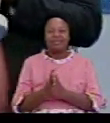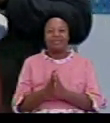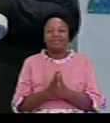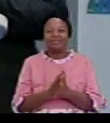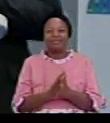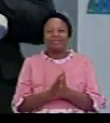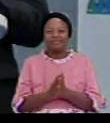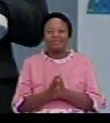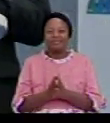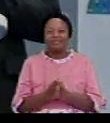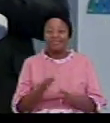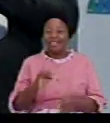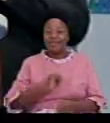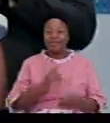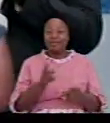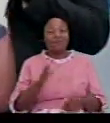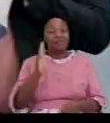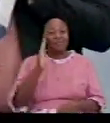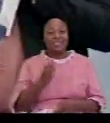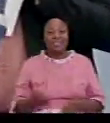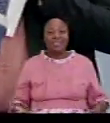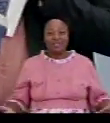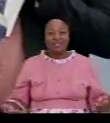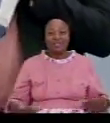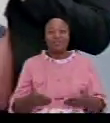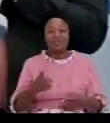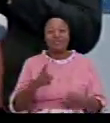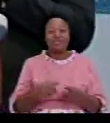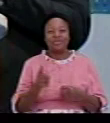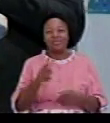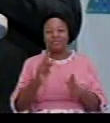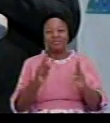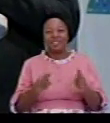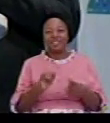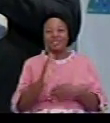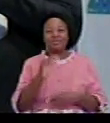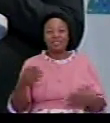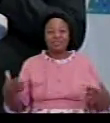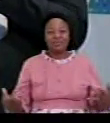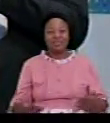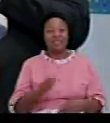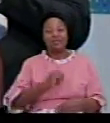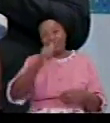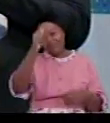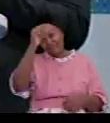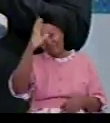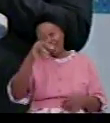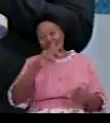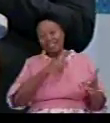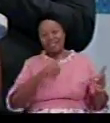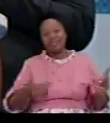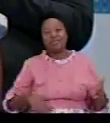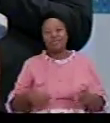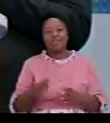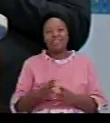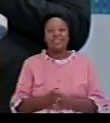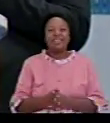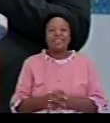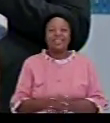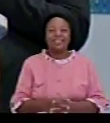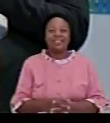I will introduce to you the person who will introduce our father in the Lord.